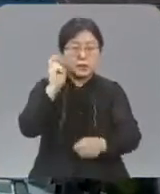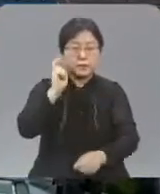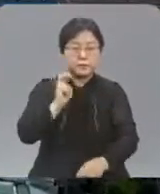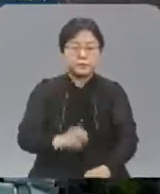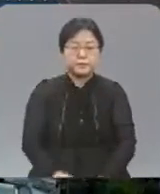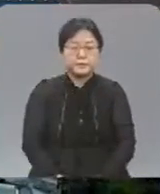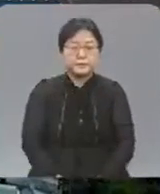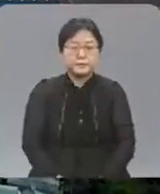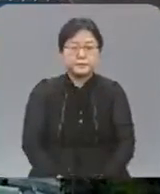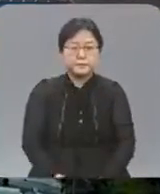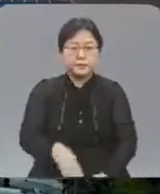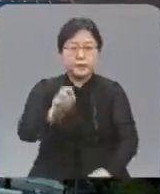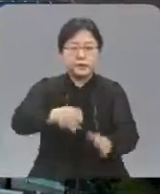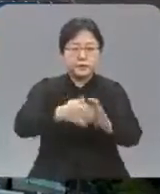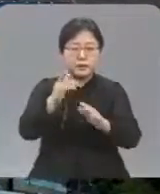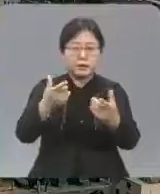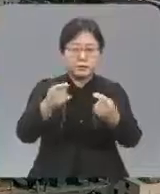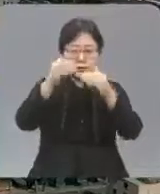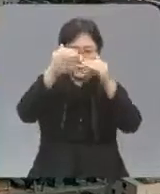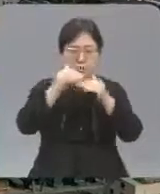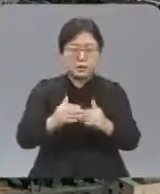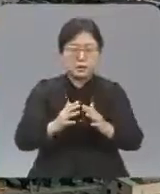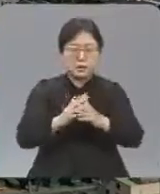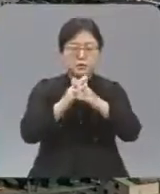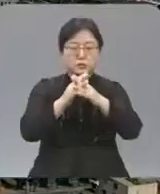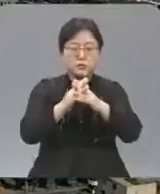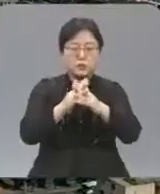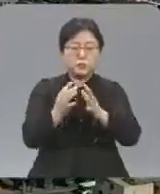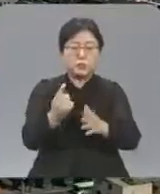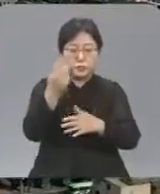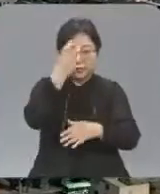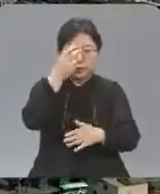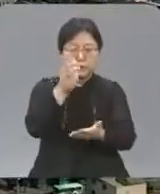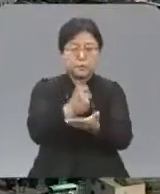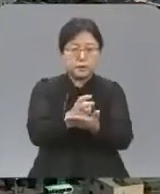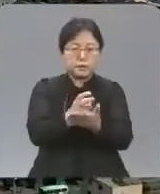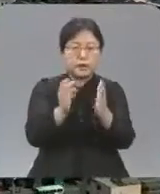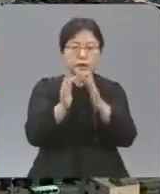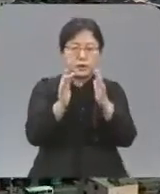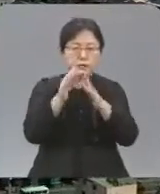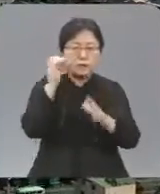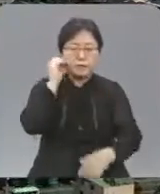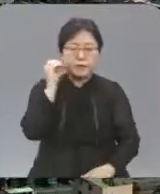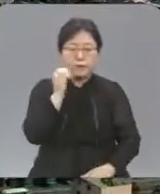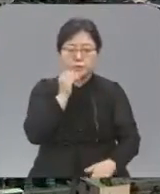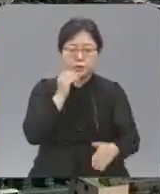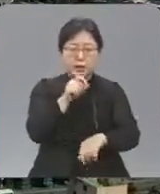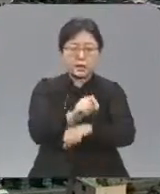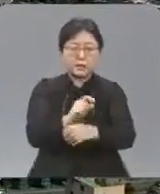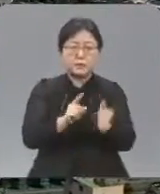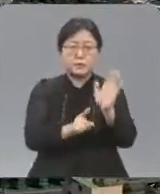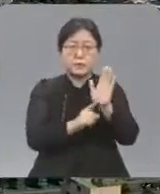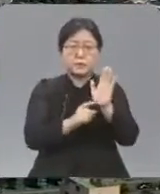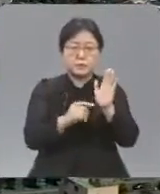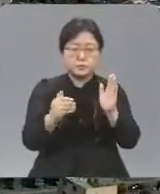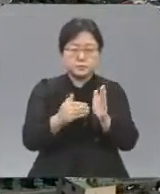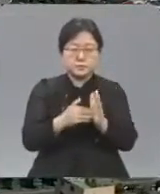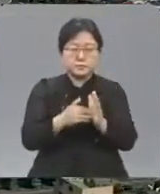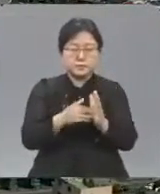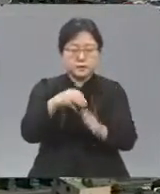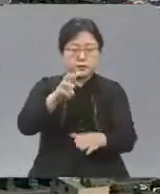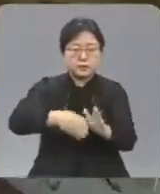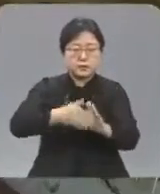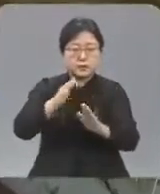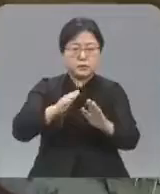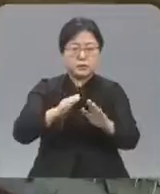보입니다. 광주시는 이 같은 내용의 건축물 높이 관리 원칙을 인터넷 홈페이지를 통해 행정 예고했습니다.